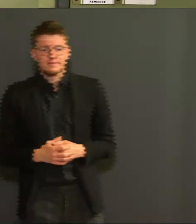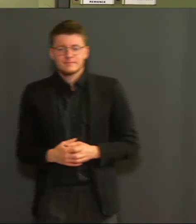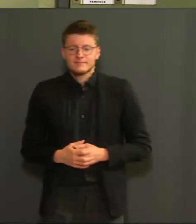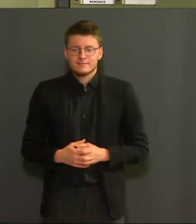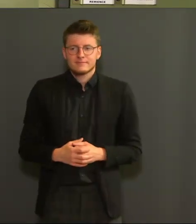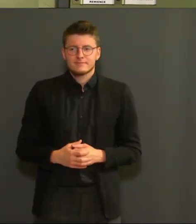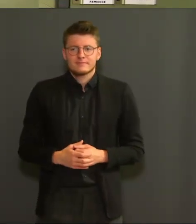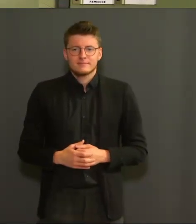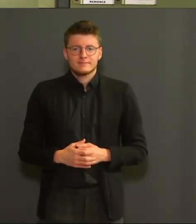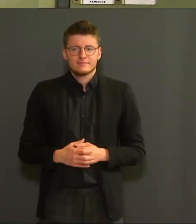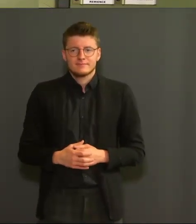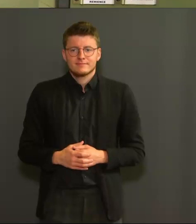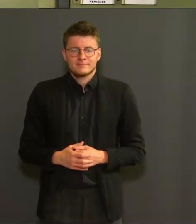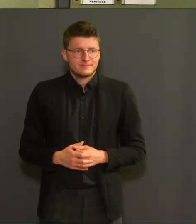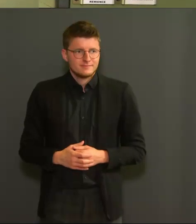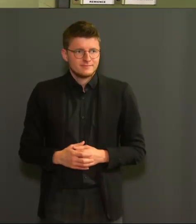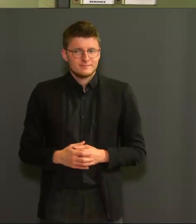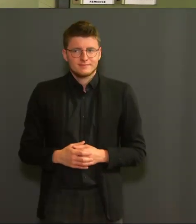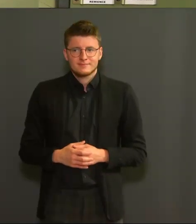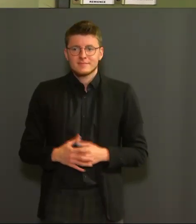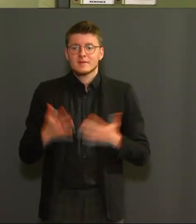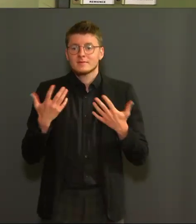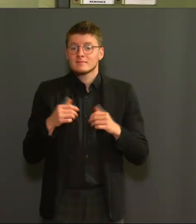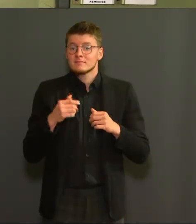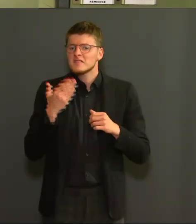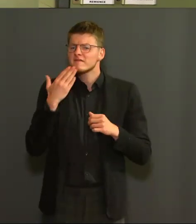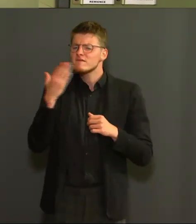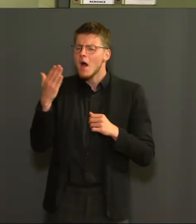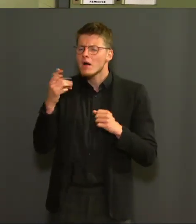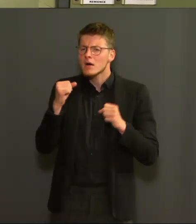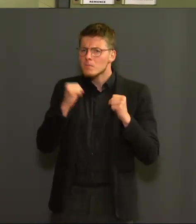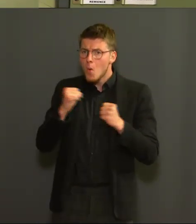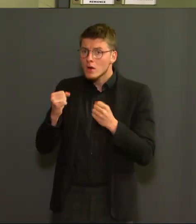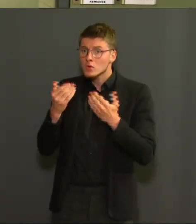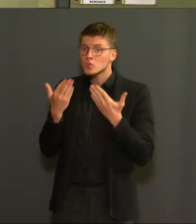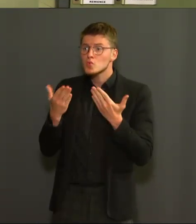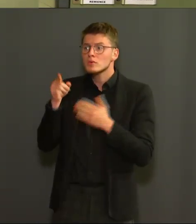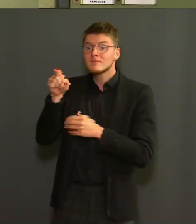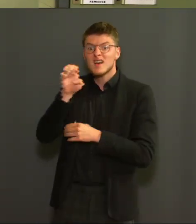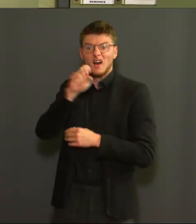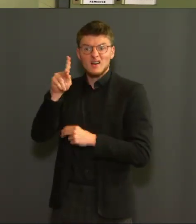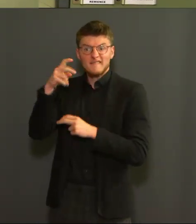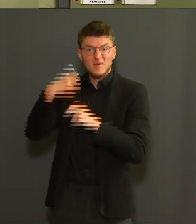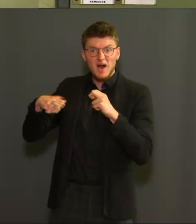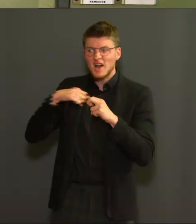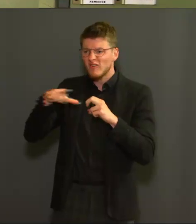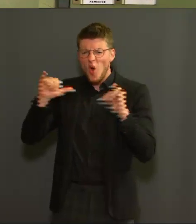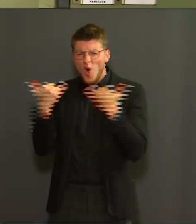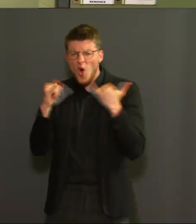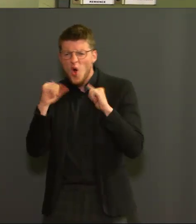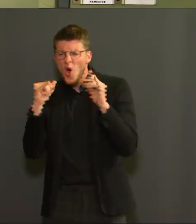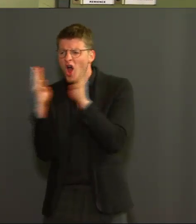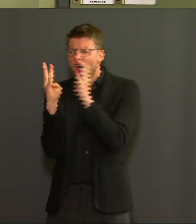Is er een heropleving van de Delta-variant mogelijk door de feesten tijdens het Europees kampioenschap, waar afstandsregels soms moeilijk te respecteren zijn?